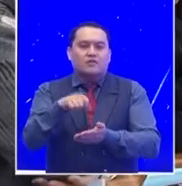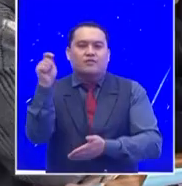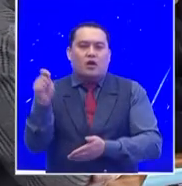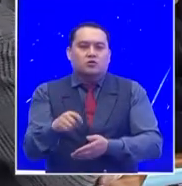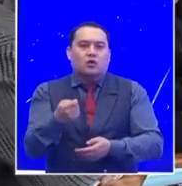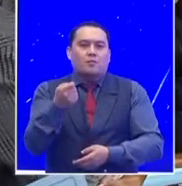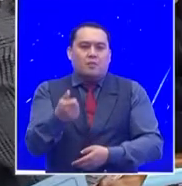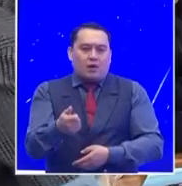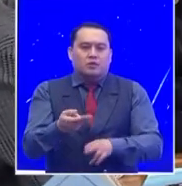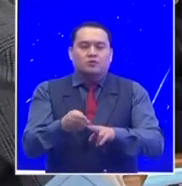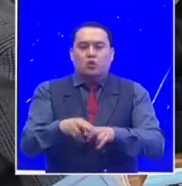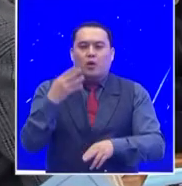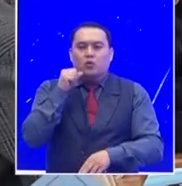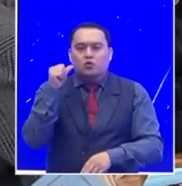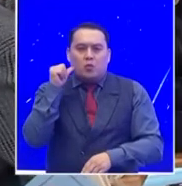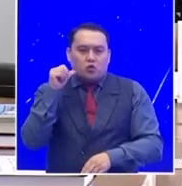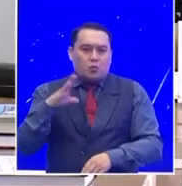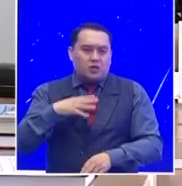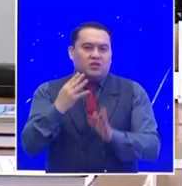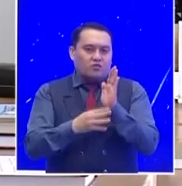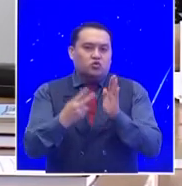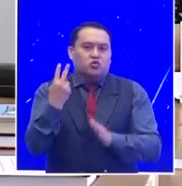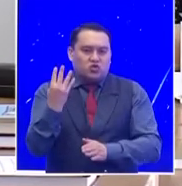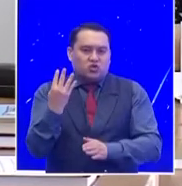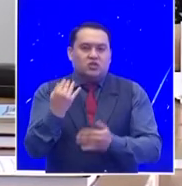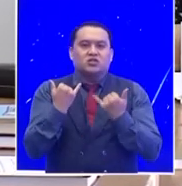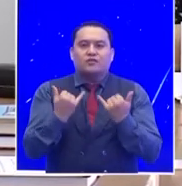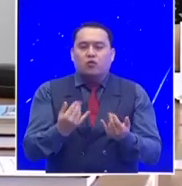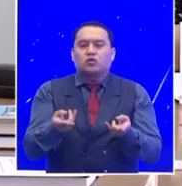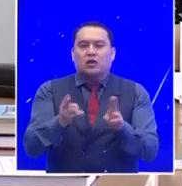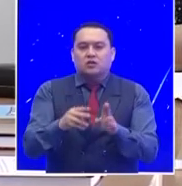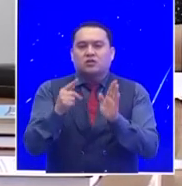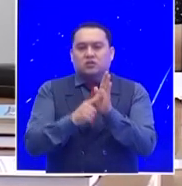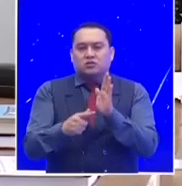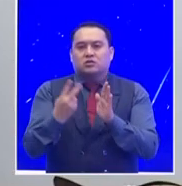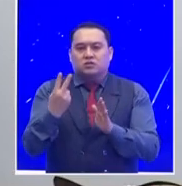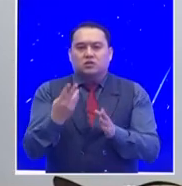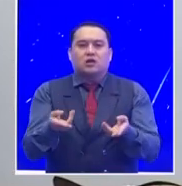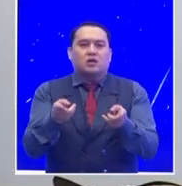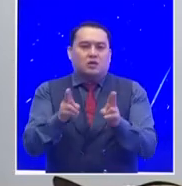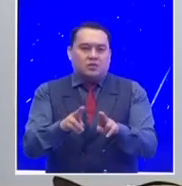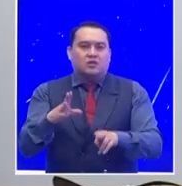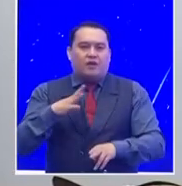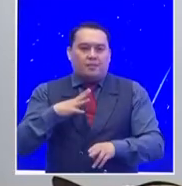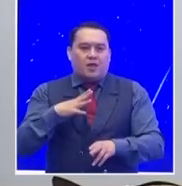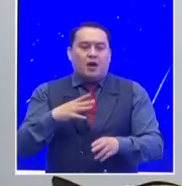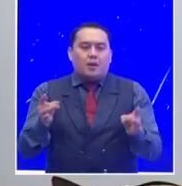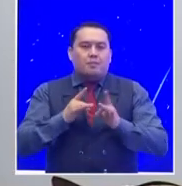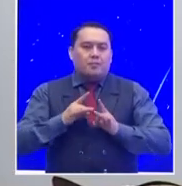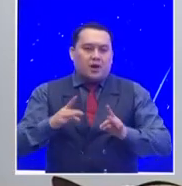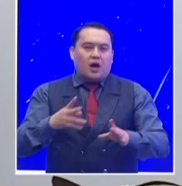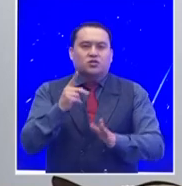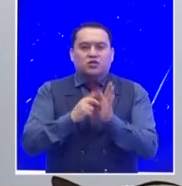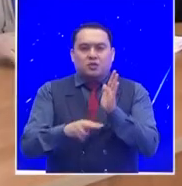Если в прошлом году в Алматинской области насчитывалось 94 участника ВОВ, то на сегодняшний день их 72. В